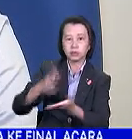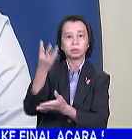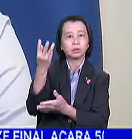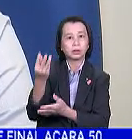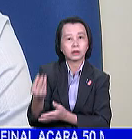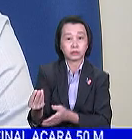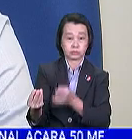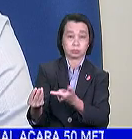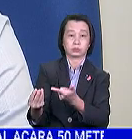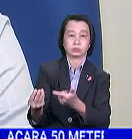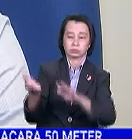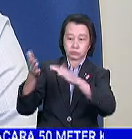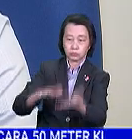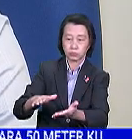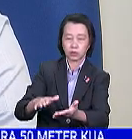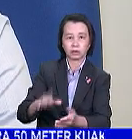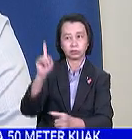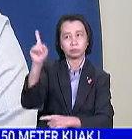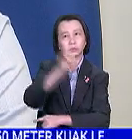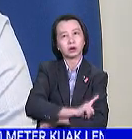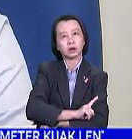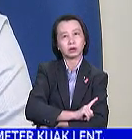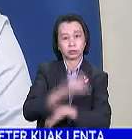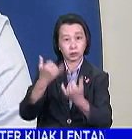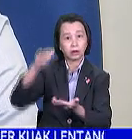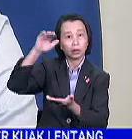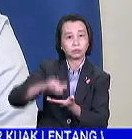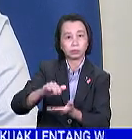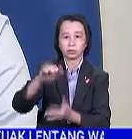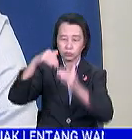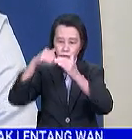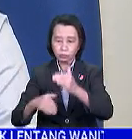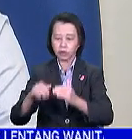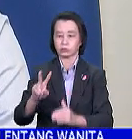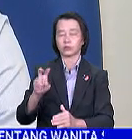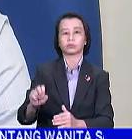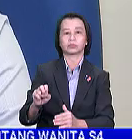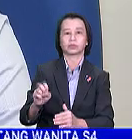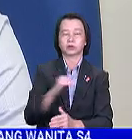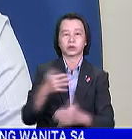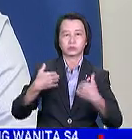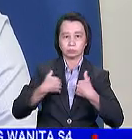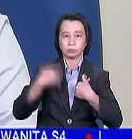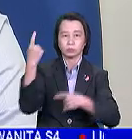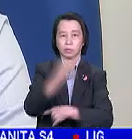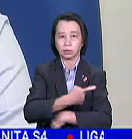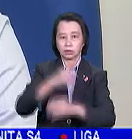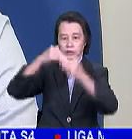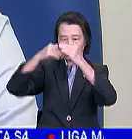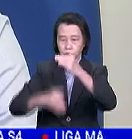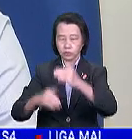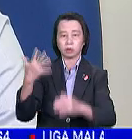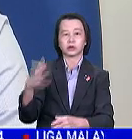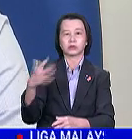COVID-19, yang mana kematian dalam satu hari ialah kurang daripada 20 dan terdapat hari yang kurang